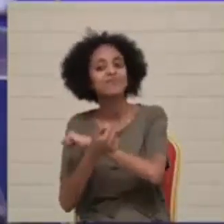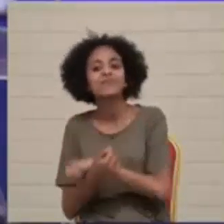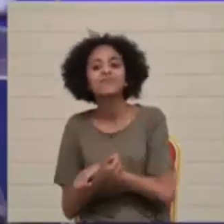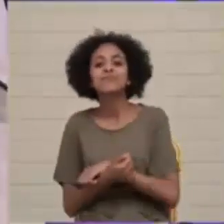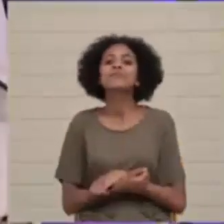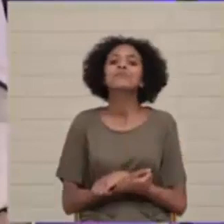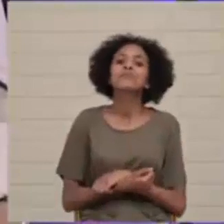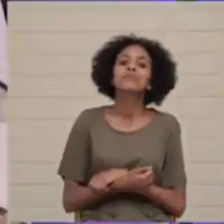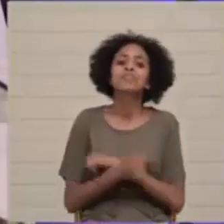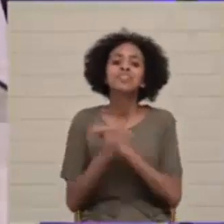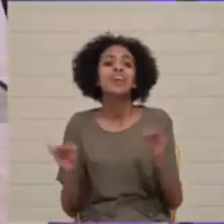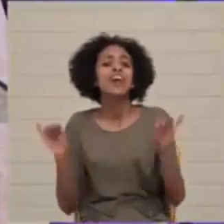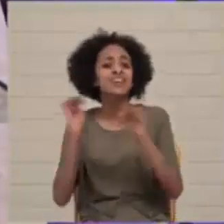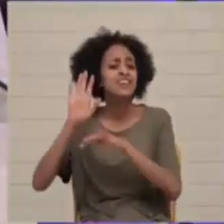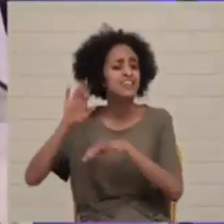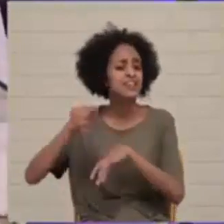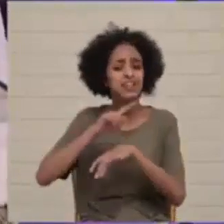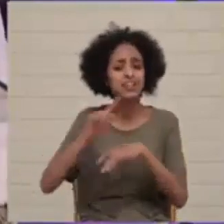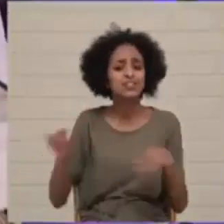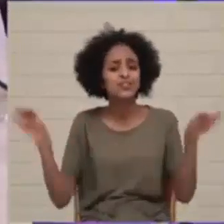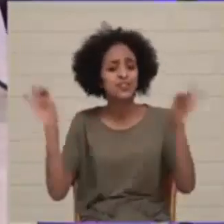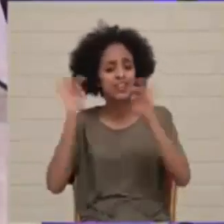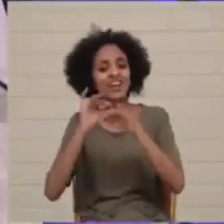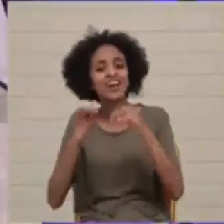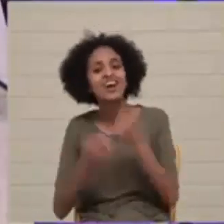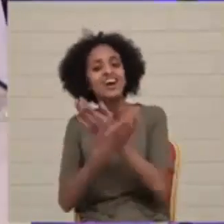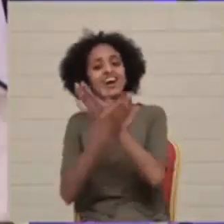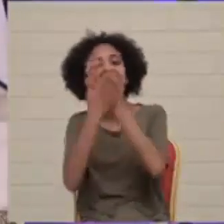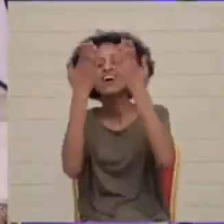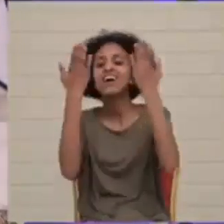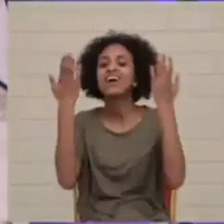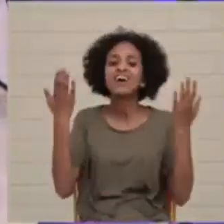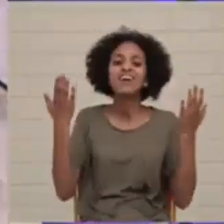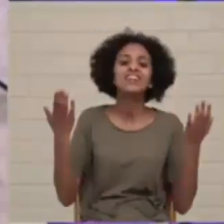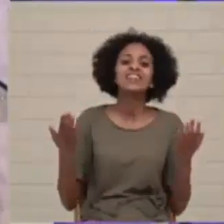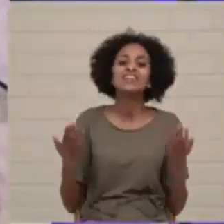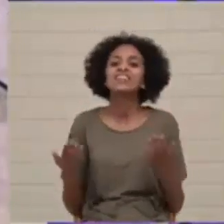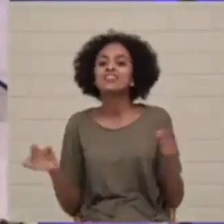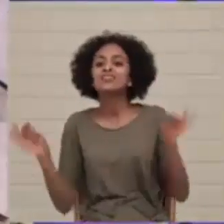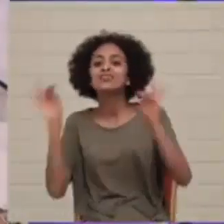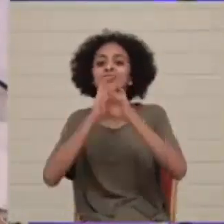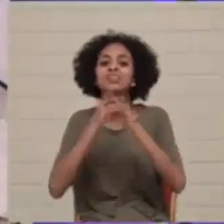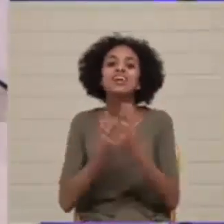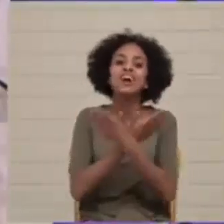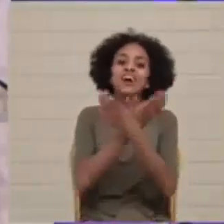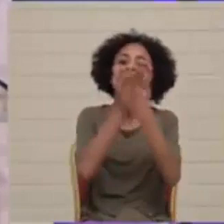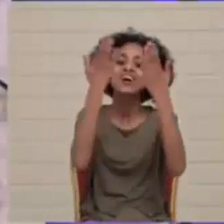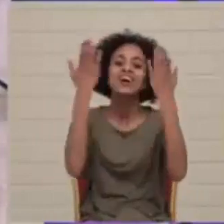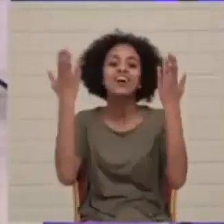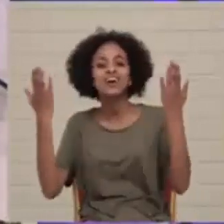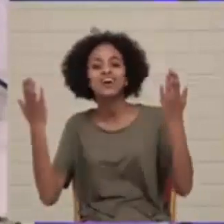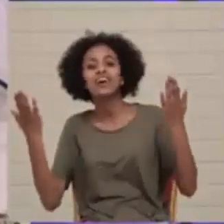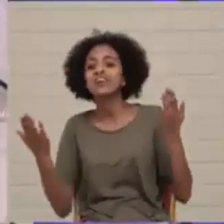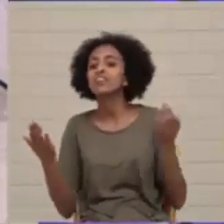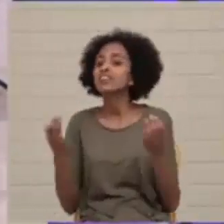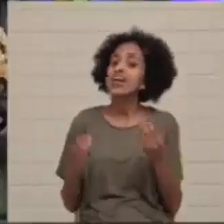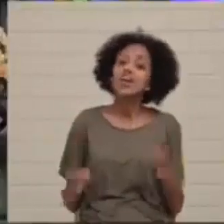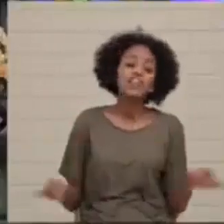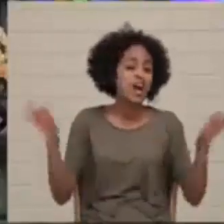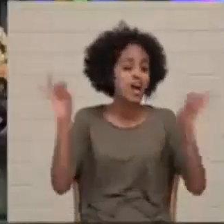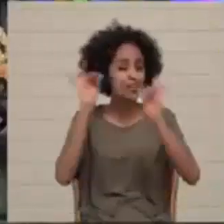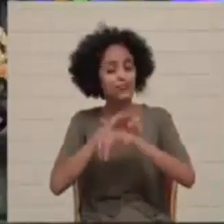ይለወጣል እንደ ጨለማ ይቀርም ለሊቱ ይነጋል ለሊቱ